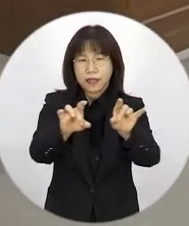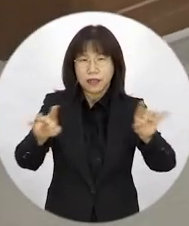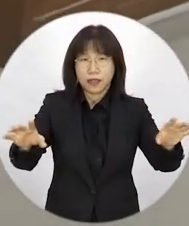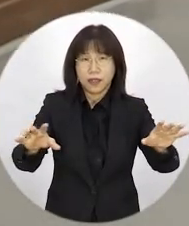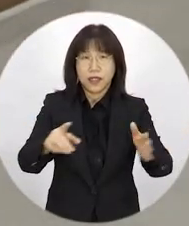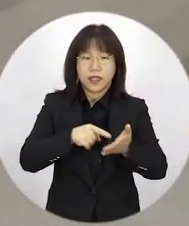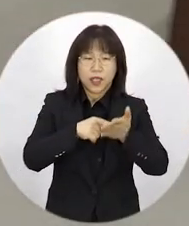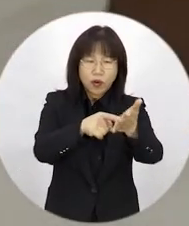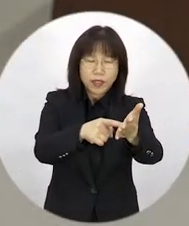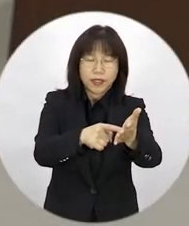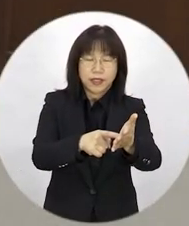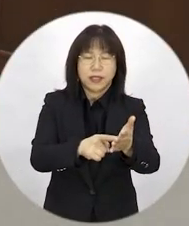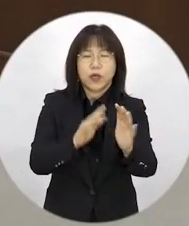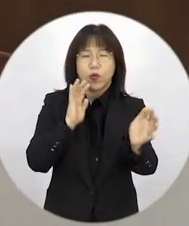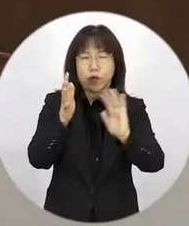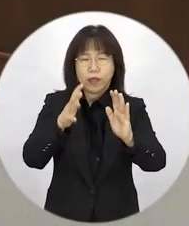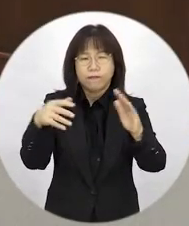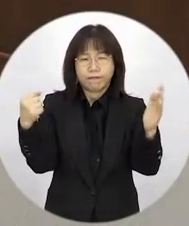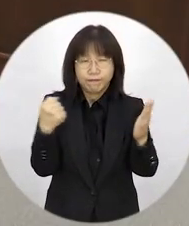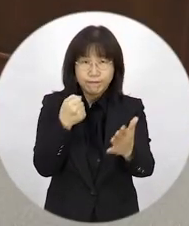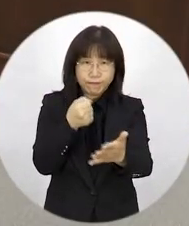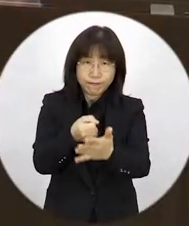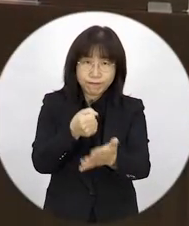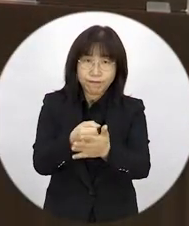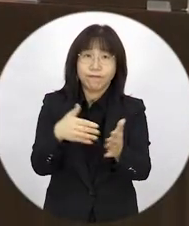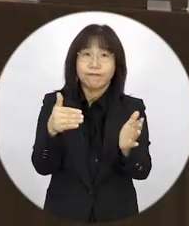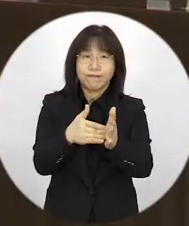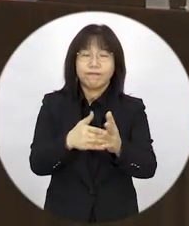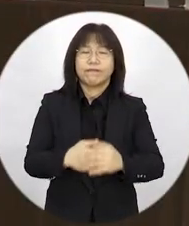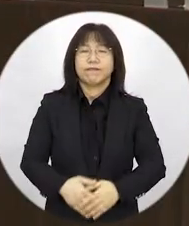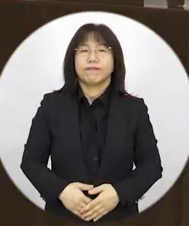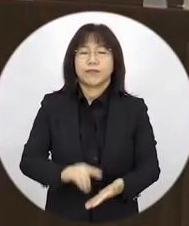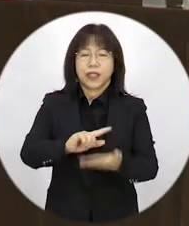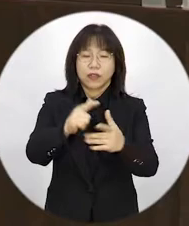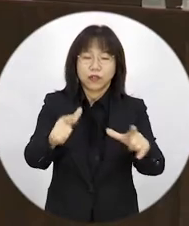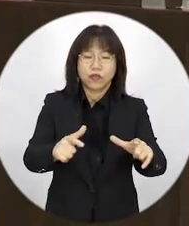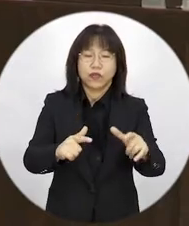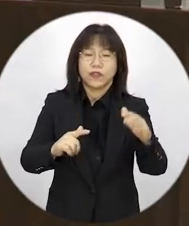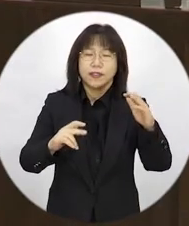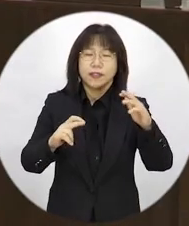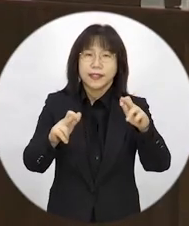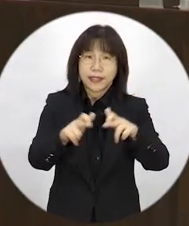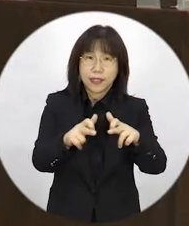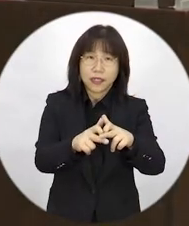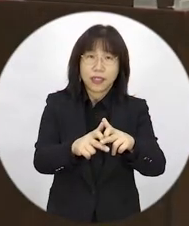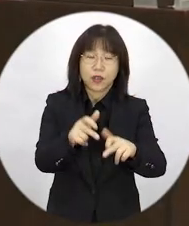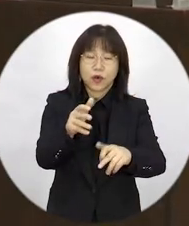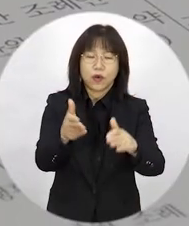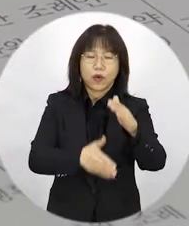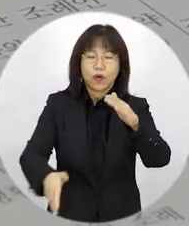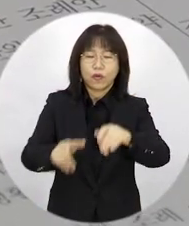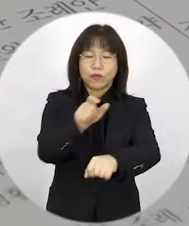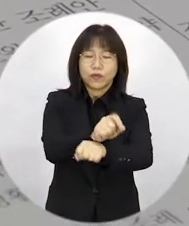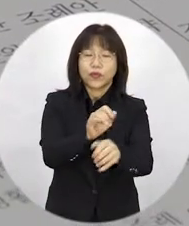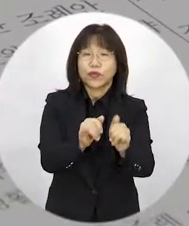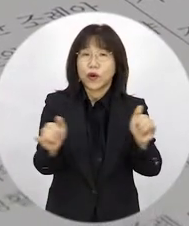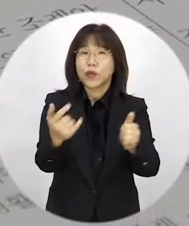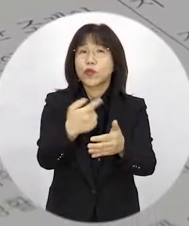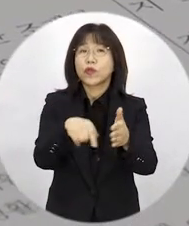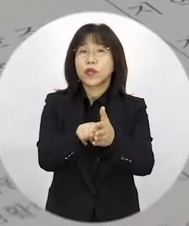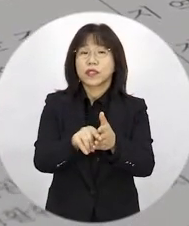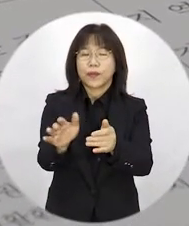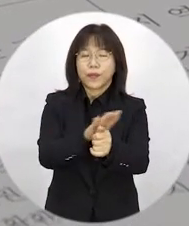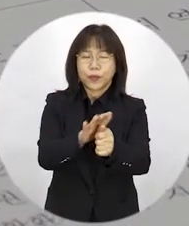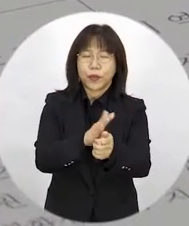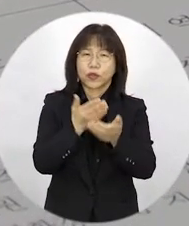안건을 처리했습니다 먼저 운영위원회에서 는 서울특별시 강서구 장애인 공무원 편의 지원 조례안 등 7건